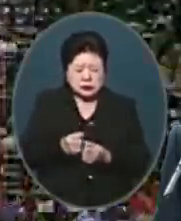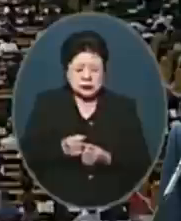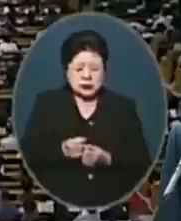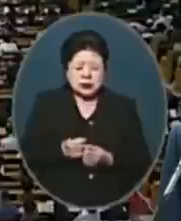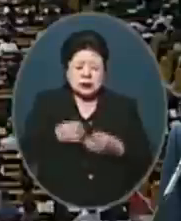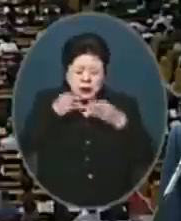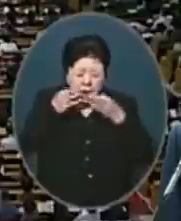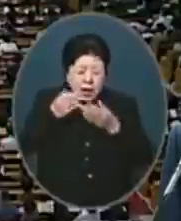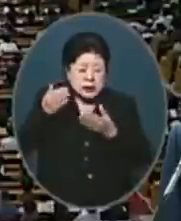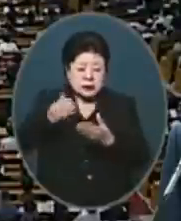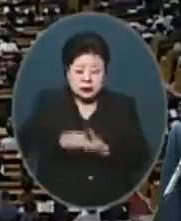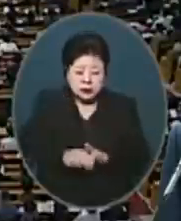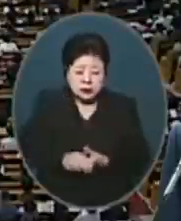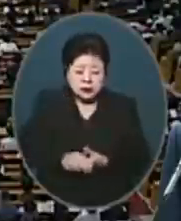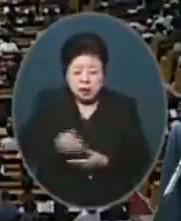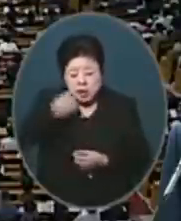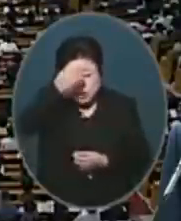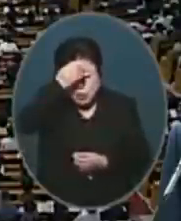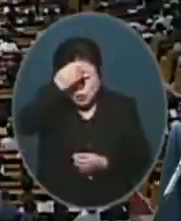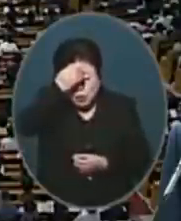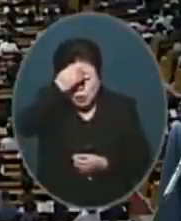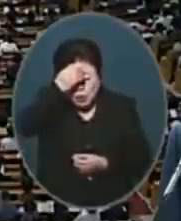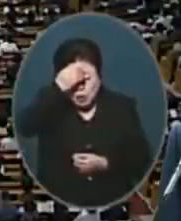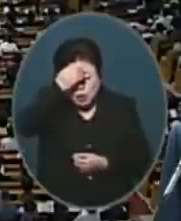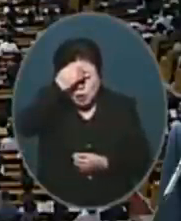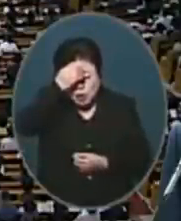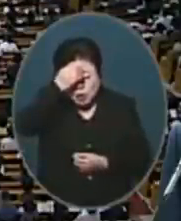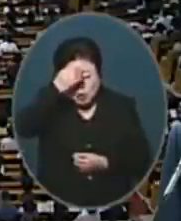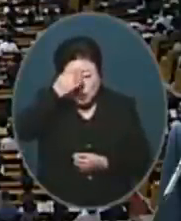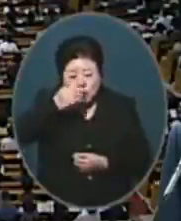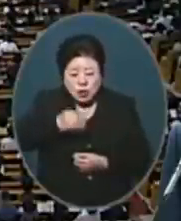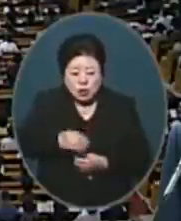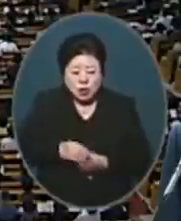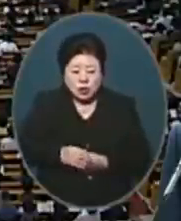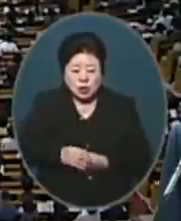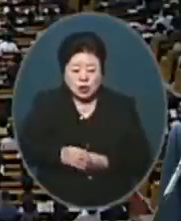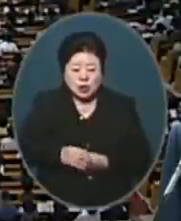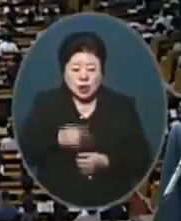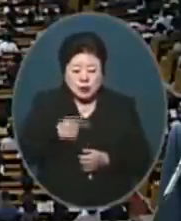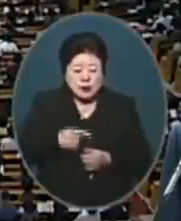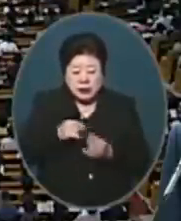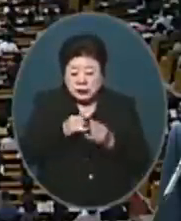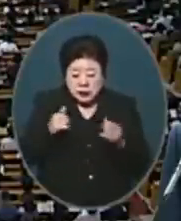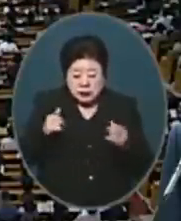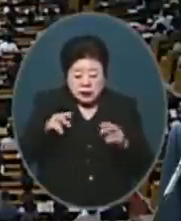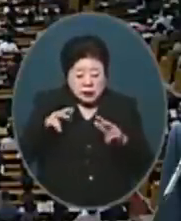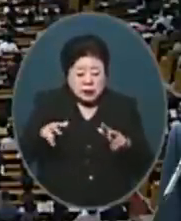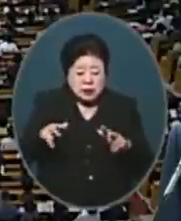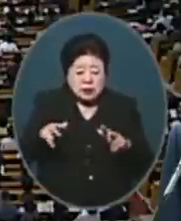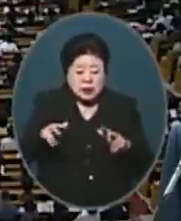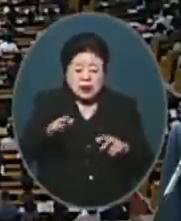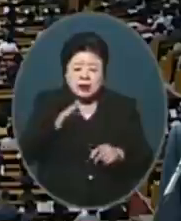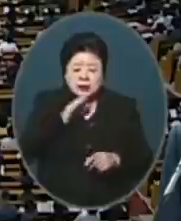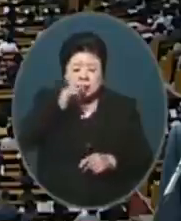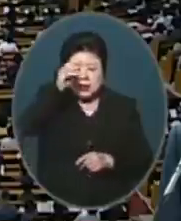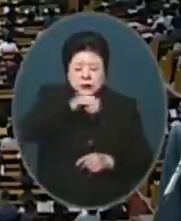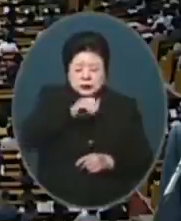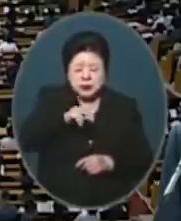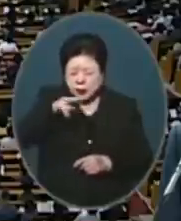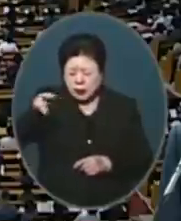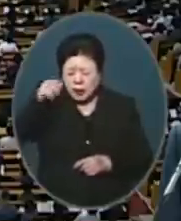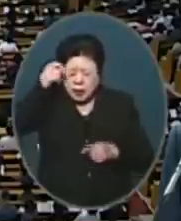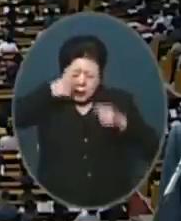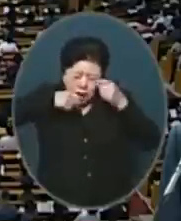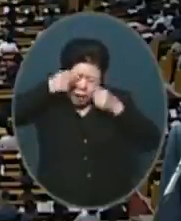다해 기독교를 핍박하던 사람이 이제는 십자가만 바라봐도